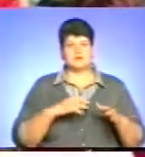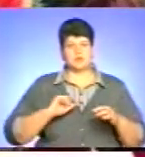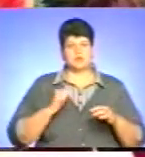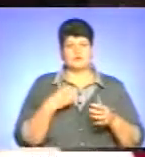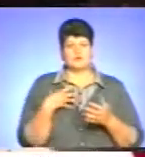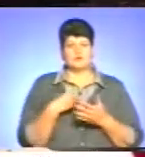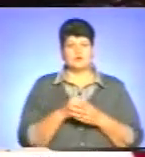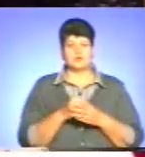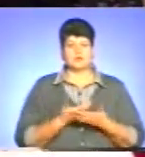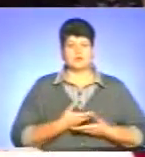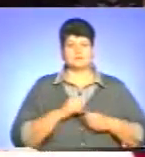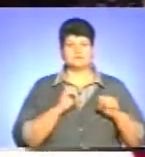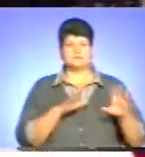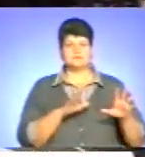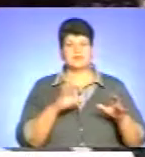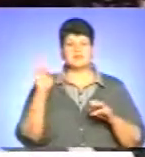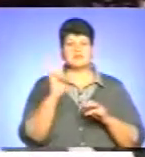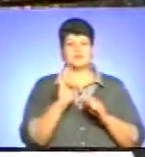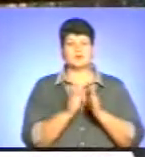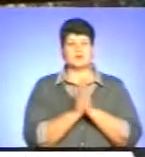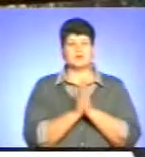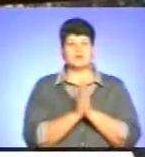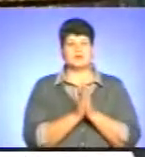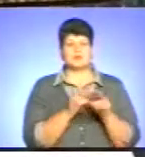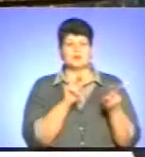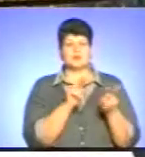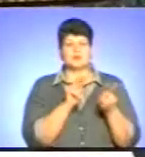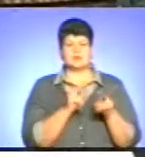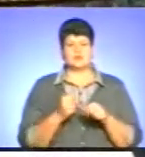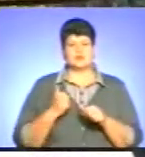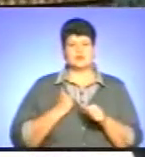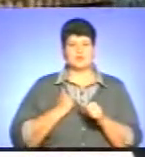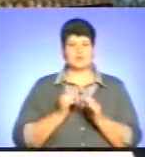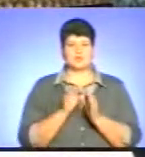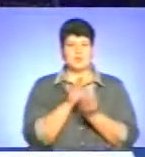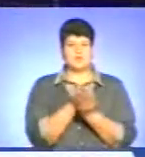своїх. Священники попросили жителів села доглядати солдатську могилу.